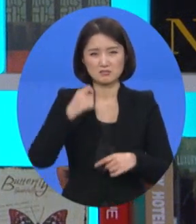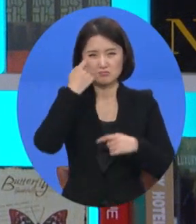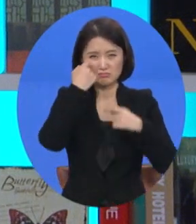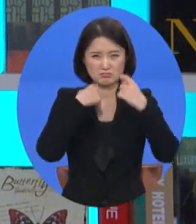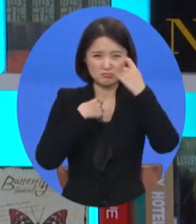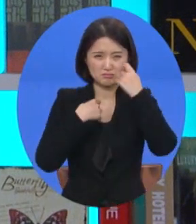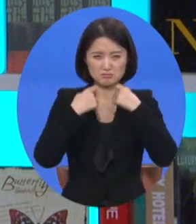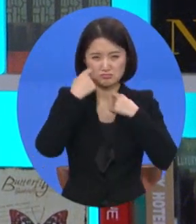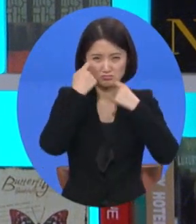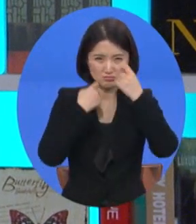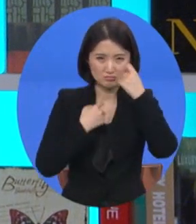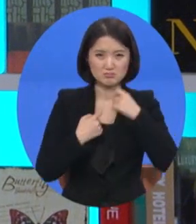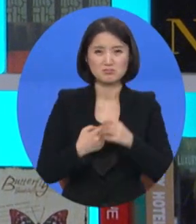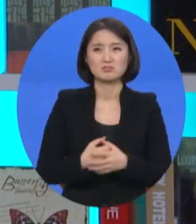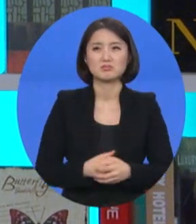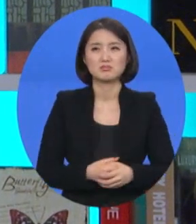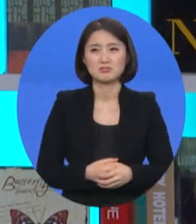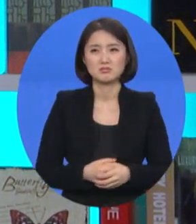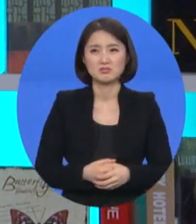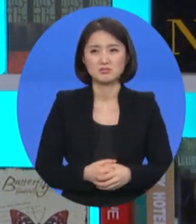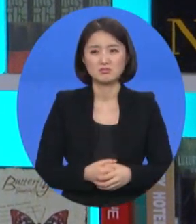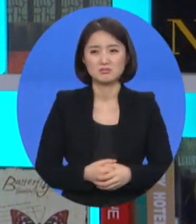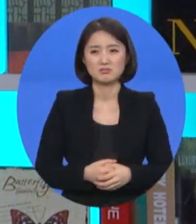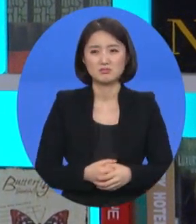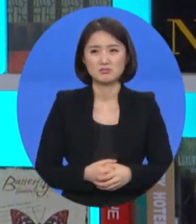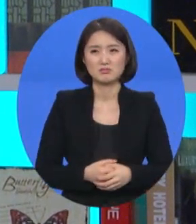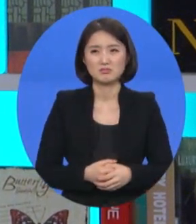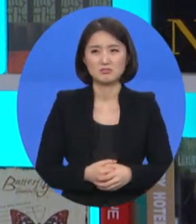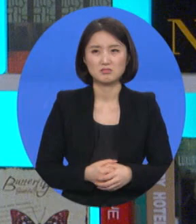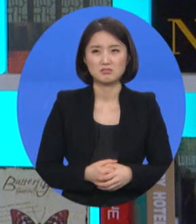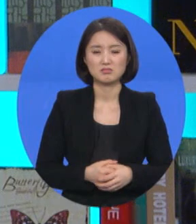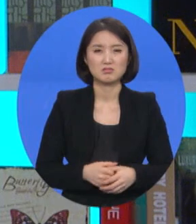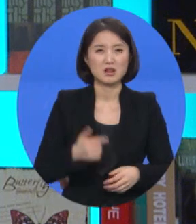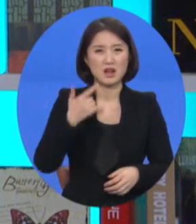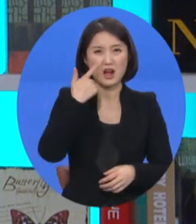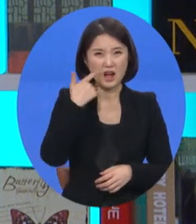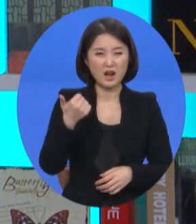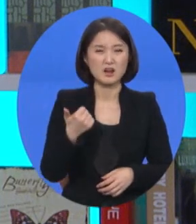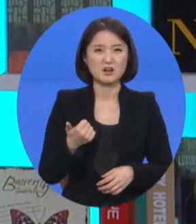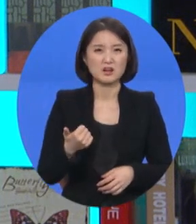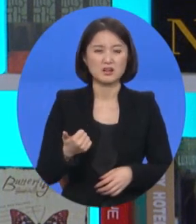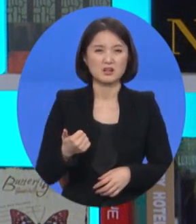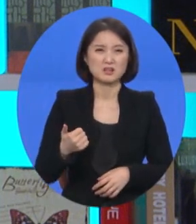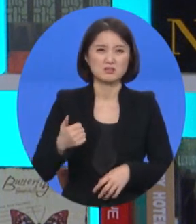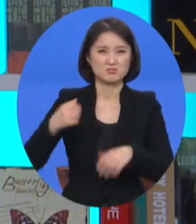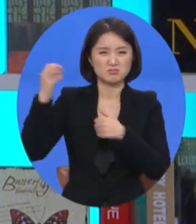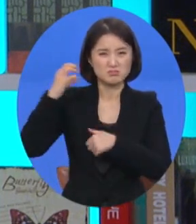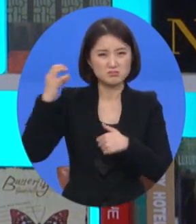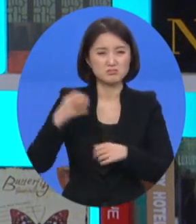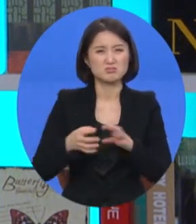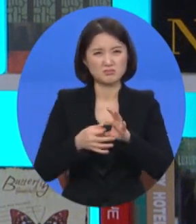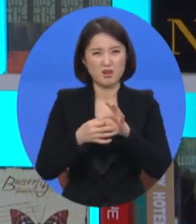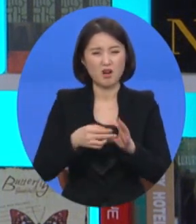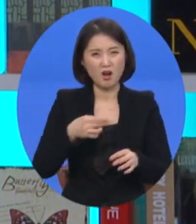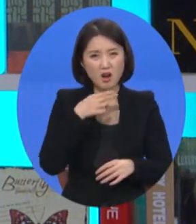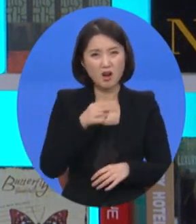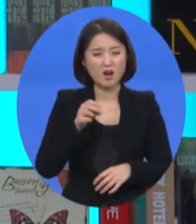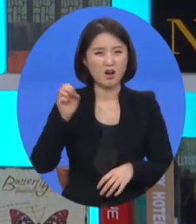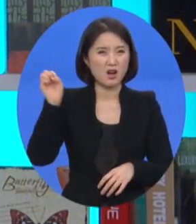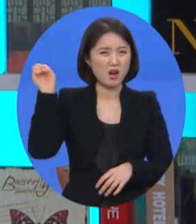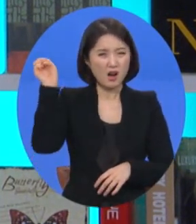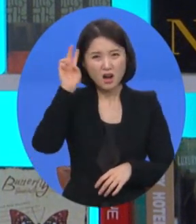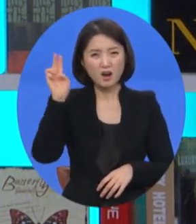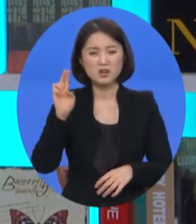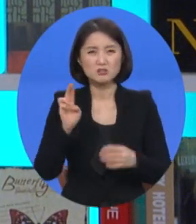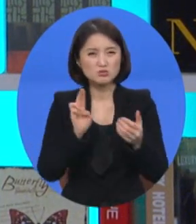흘립니다 아버지가 막 이렇게 어 연락도 안하고 말이죠 두문불출 하고 말이죠 연락도 안되고 말이야 그래 얼마나